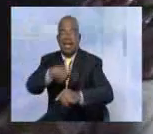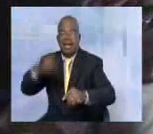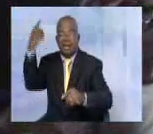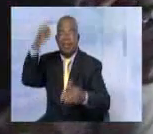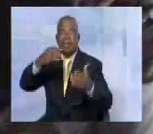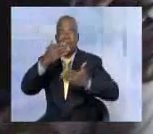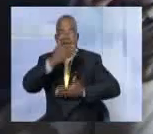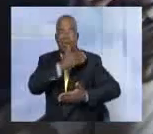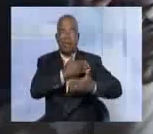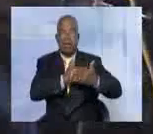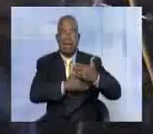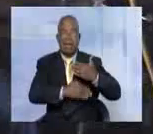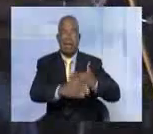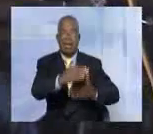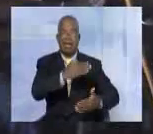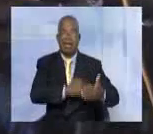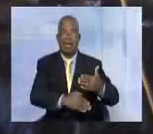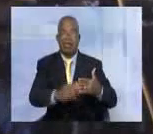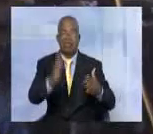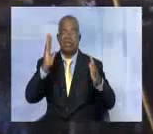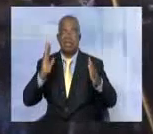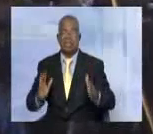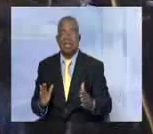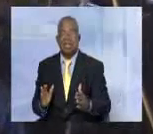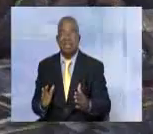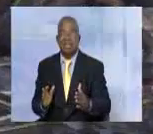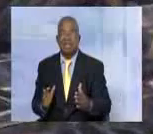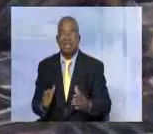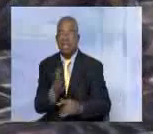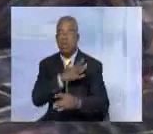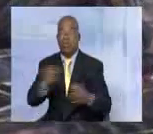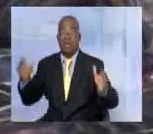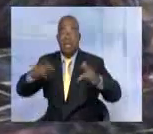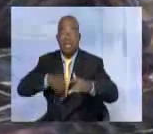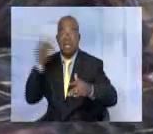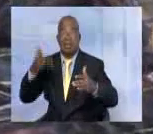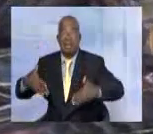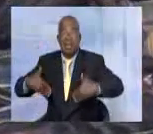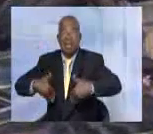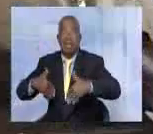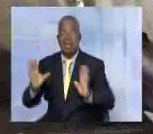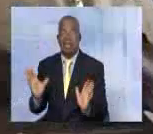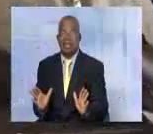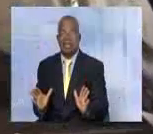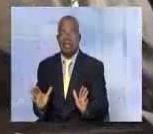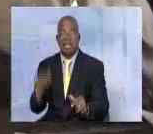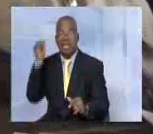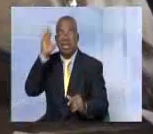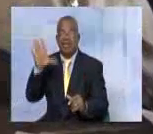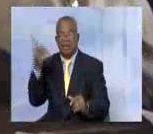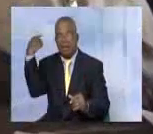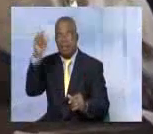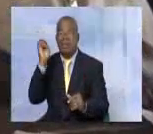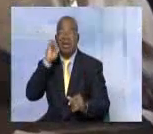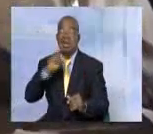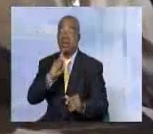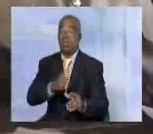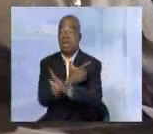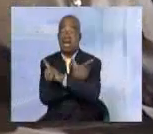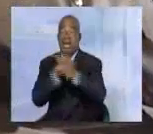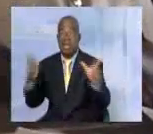du projet Téléfood de la FAO au profit des jeunes et des femmes pour leur autonomisation sont entre autres